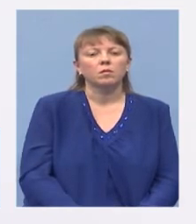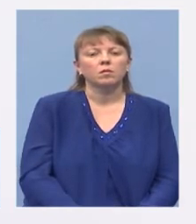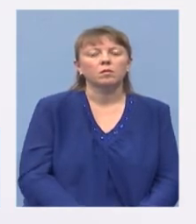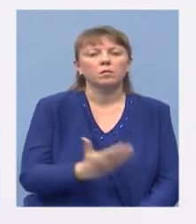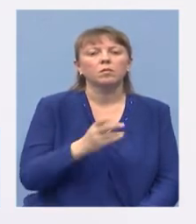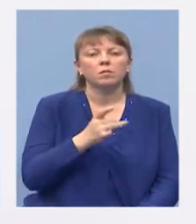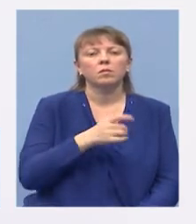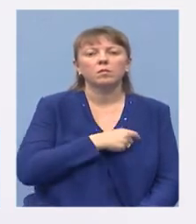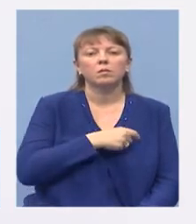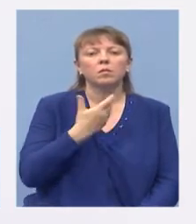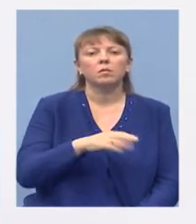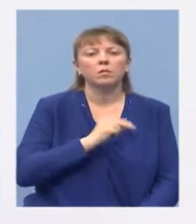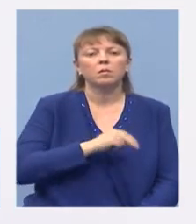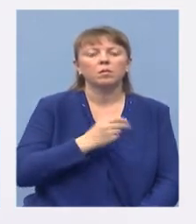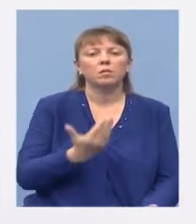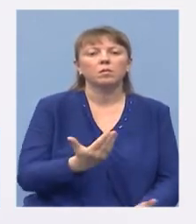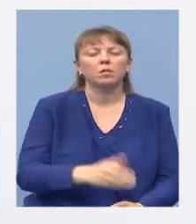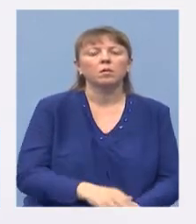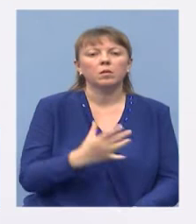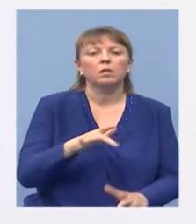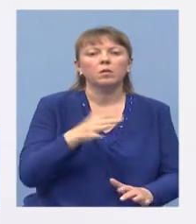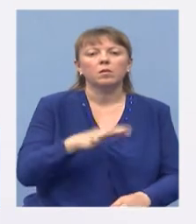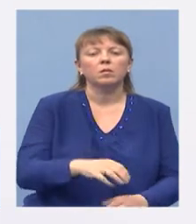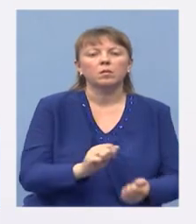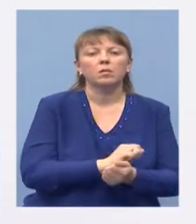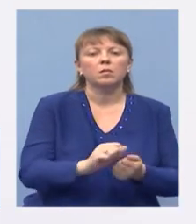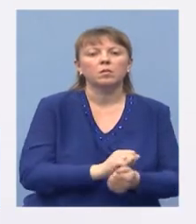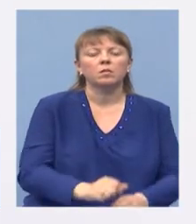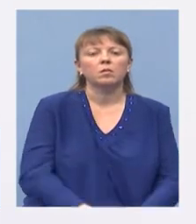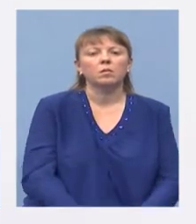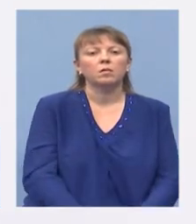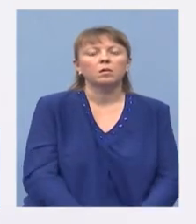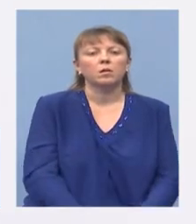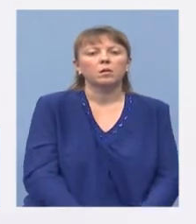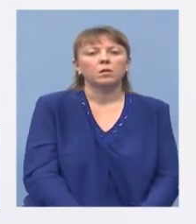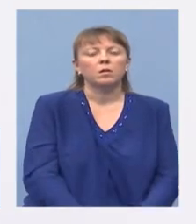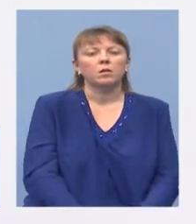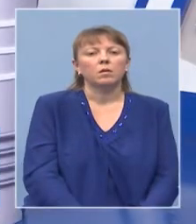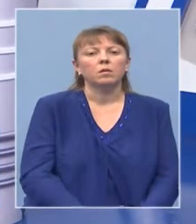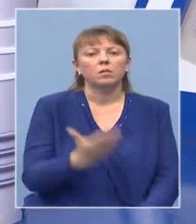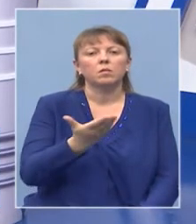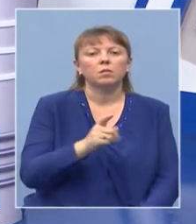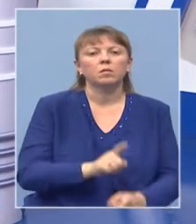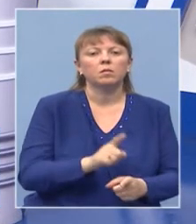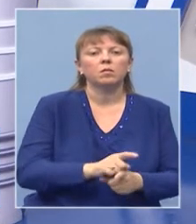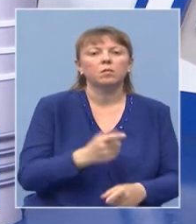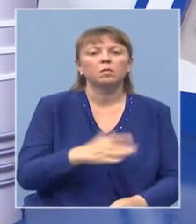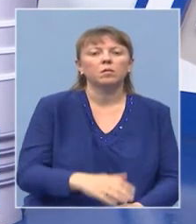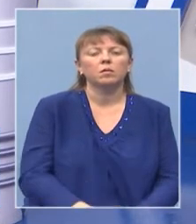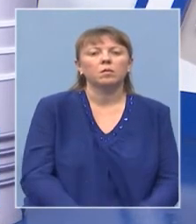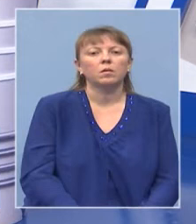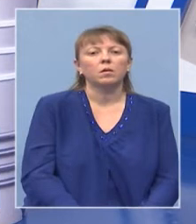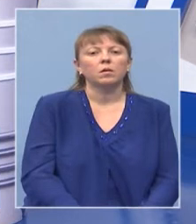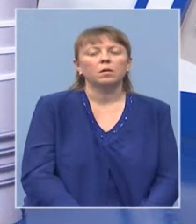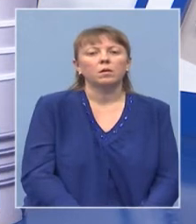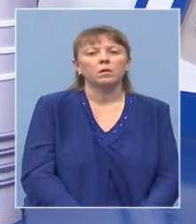персональным менеджерам, которые работают в сфере оформления этих документов. Вот по поводу обращений, давайте тоже тему расширим, потому